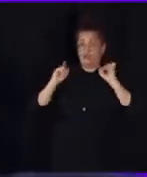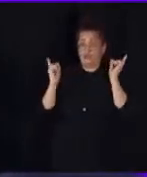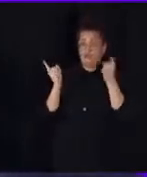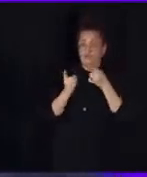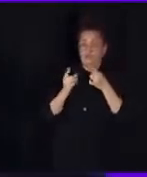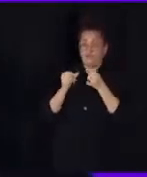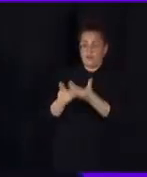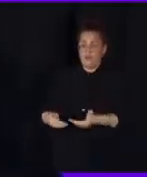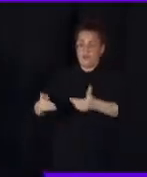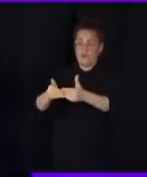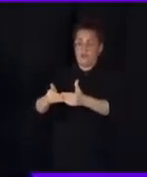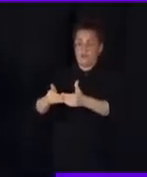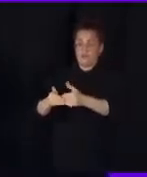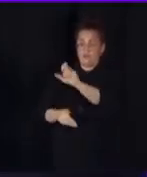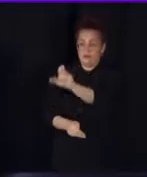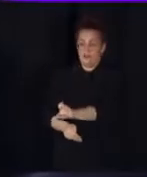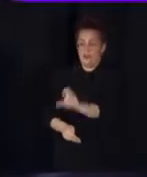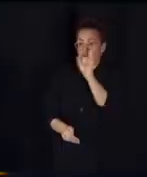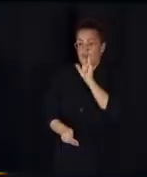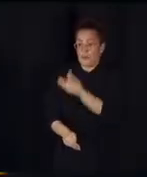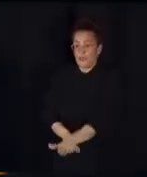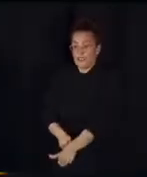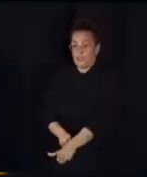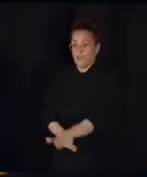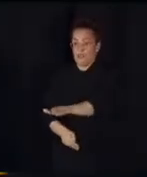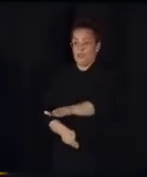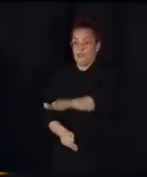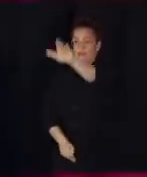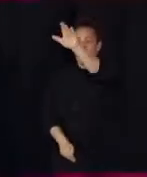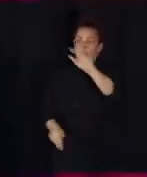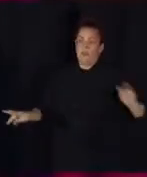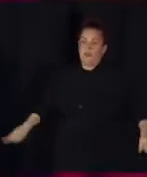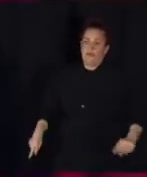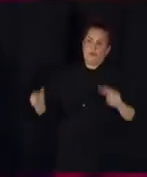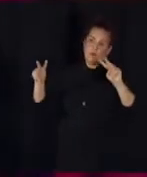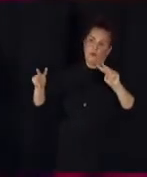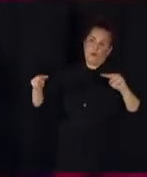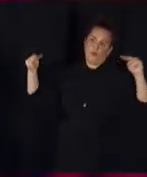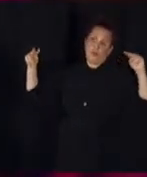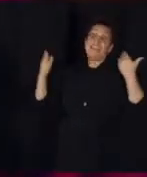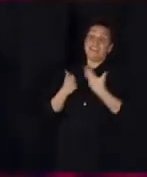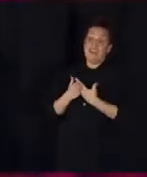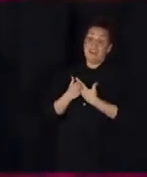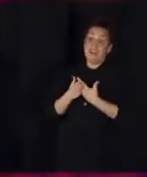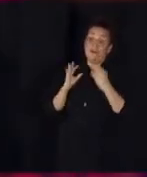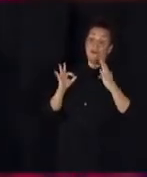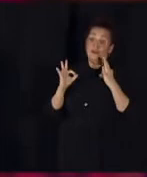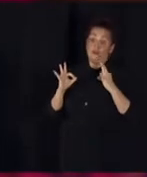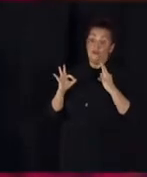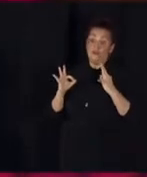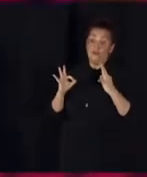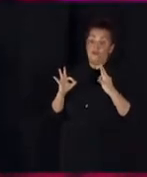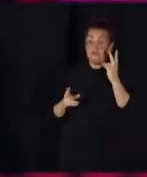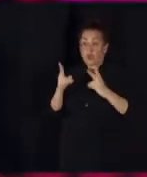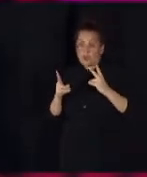petites filles, ces jeunes filles et ces femmes. Alors moi, j'aimerais qu'ensemble, on renonce au pli, vous savez, comme le pli